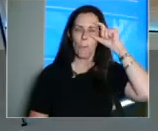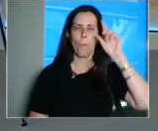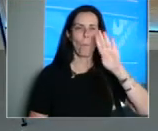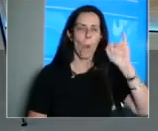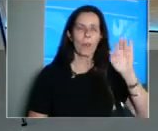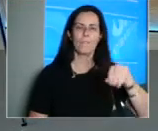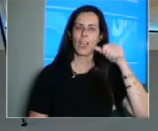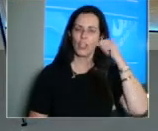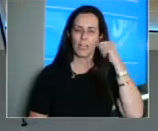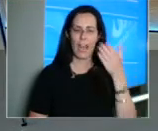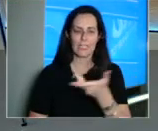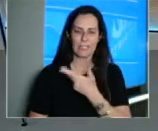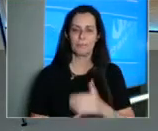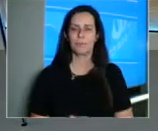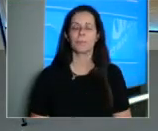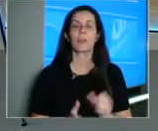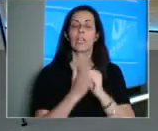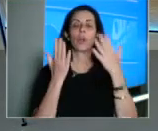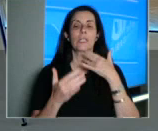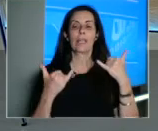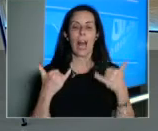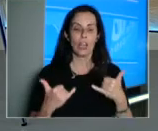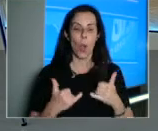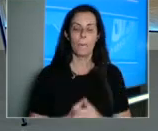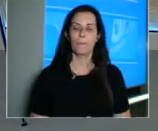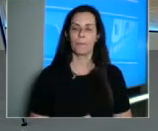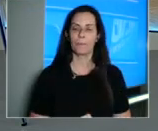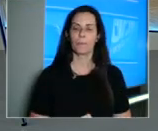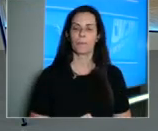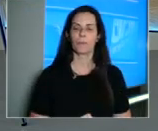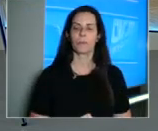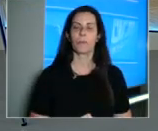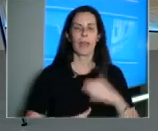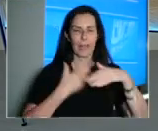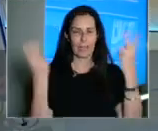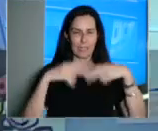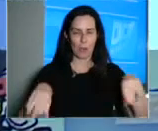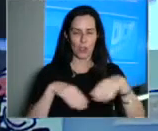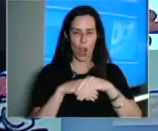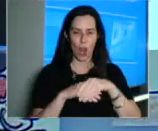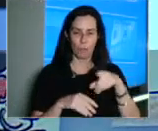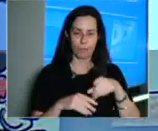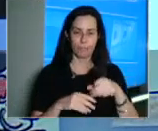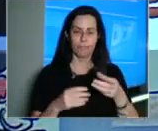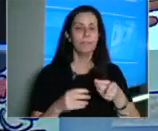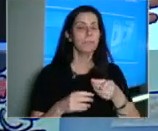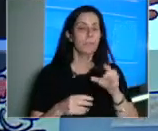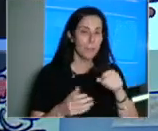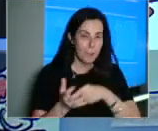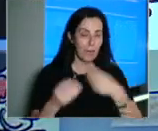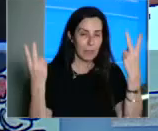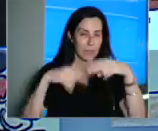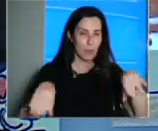נכון? שכיבות צמיחה. בישראל היום, תהליך אוסלו הוליד את הביצה שנקראת